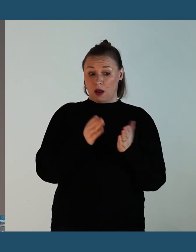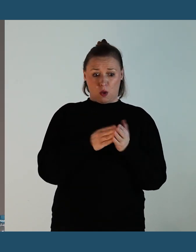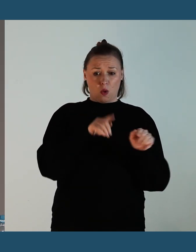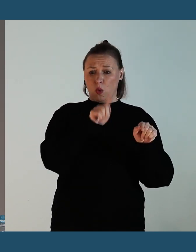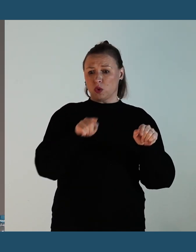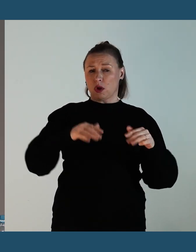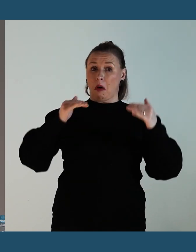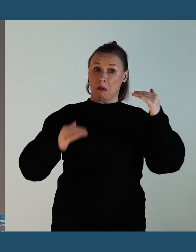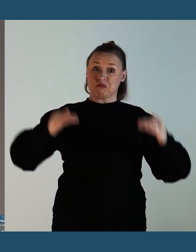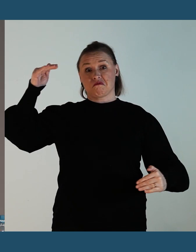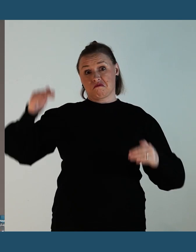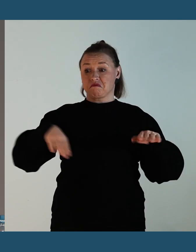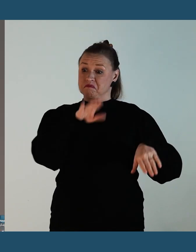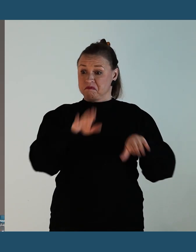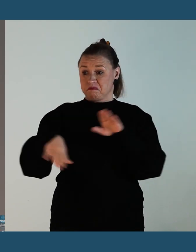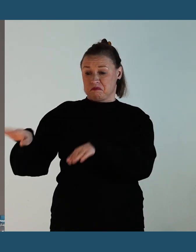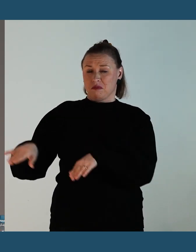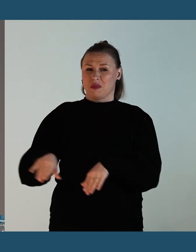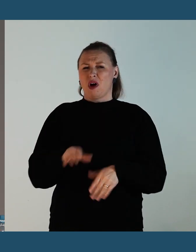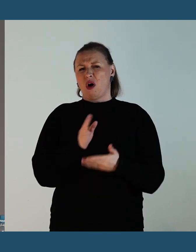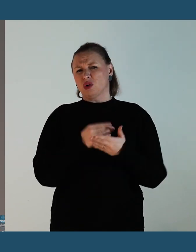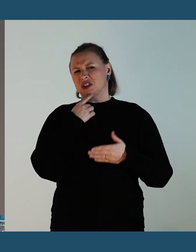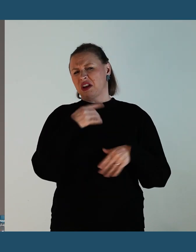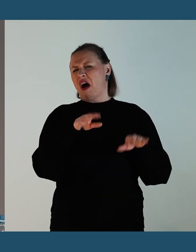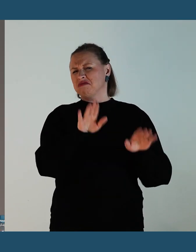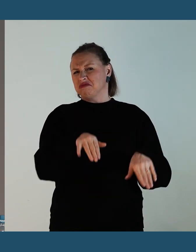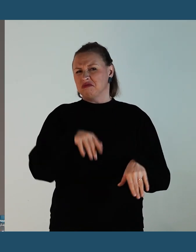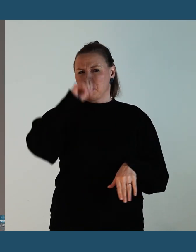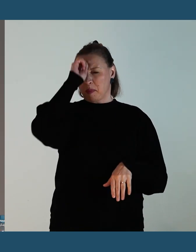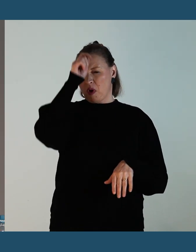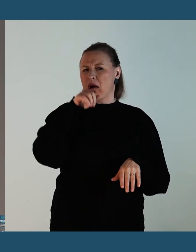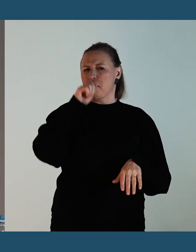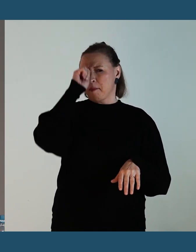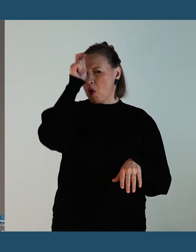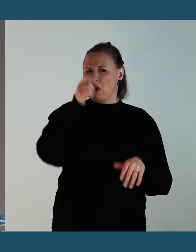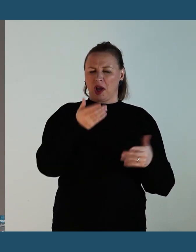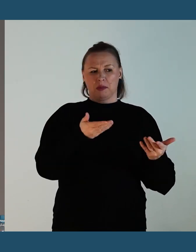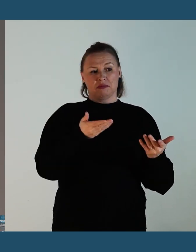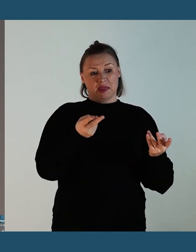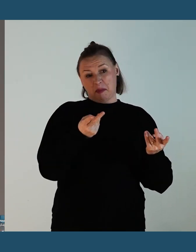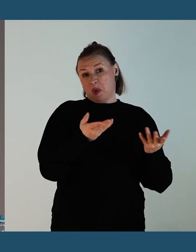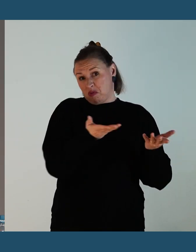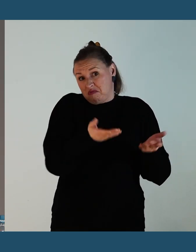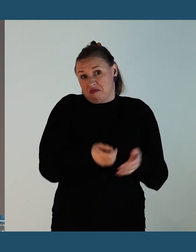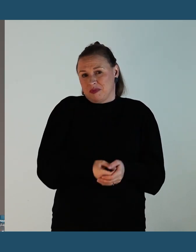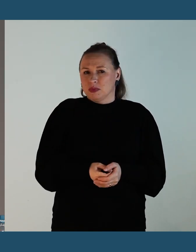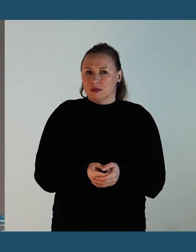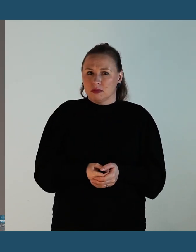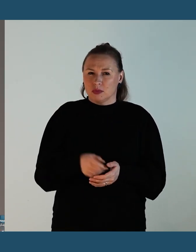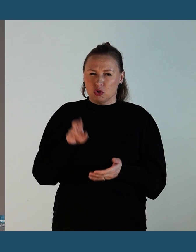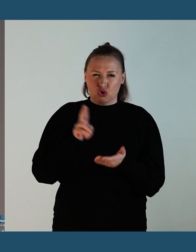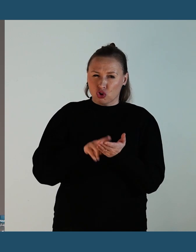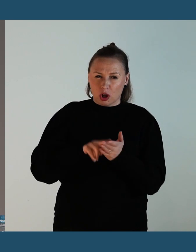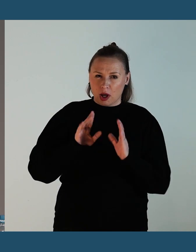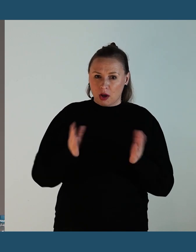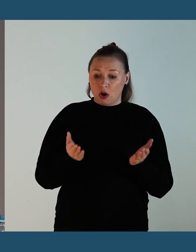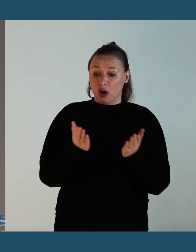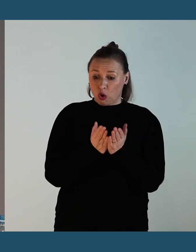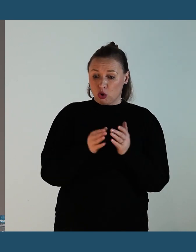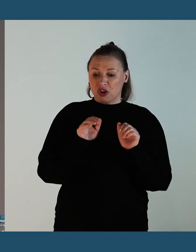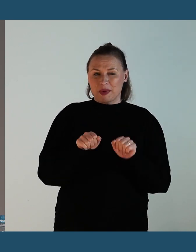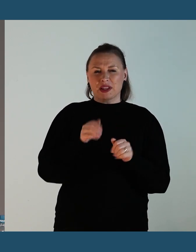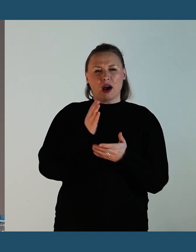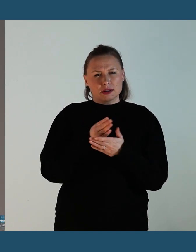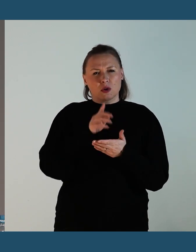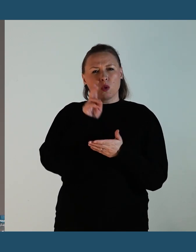välillä todetaan vaan, että no pojat on poikia. Ja tämä ei ollenkaan se asia näin, vaan siellä kouluissakin pitäisi puhua niistä asioista